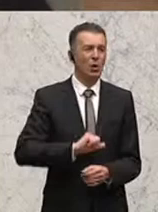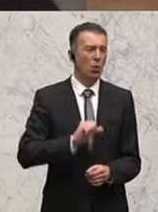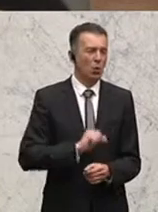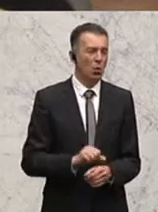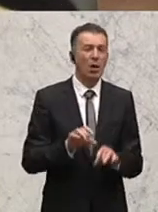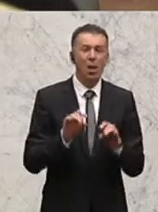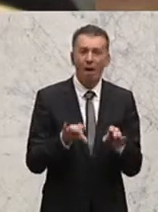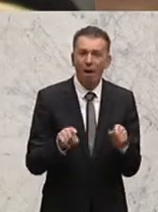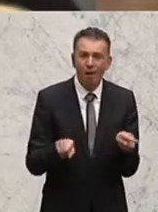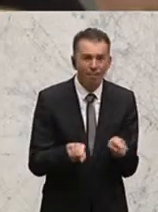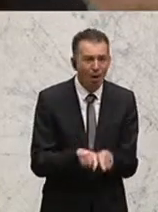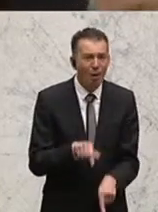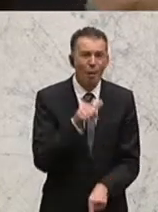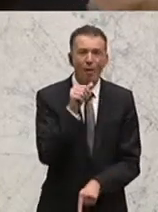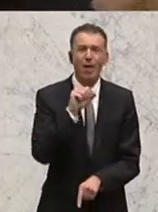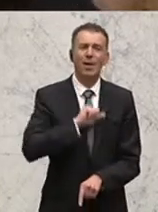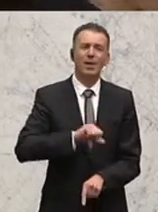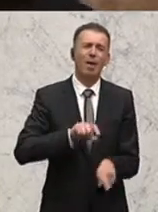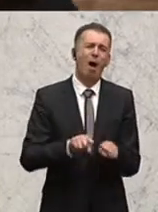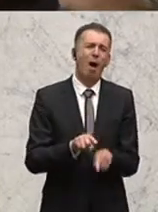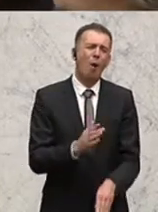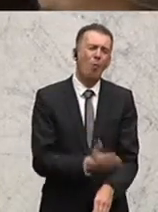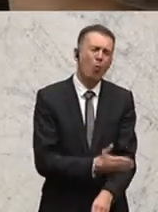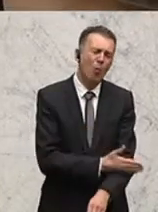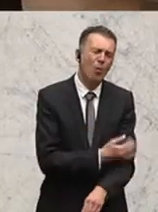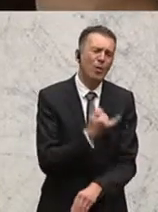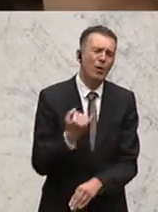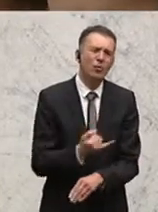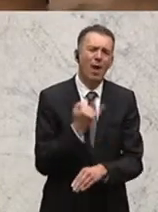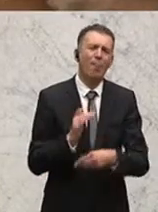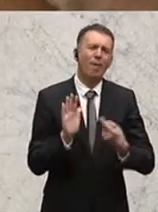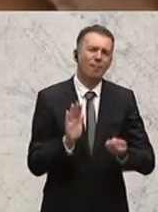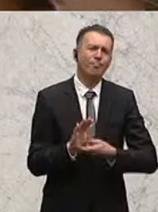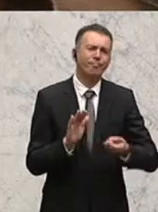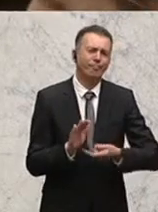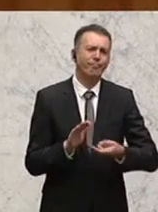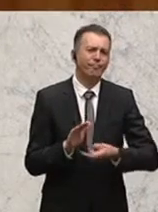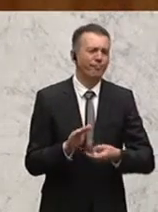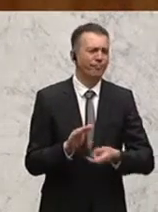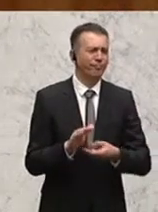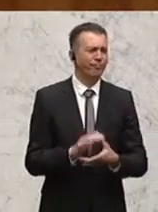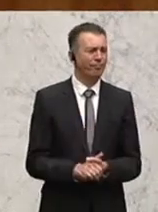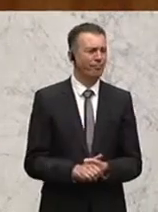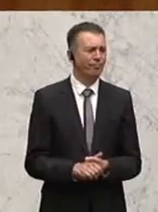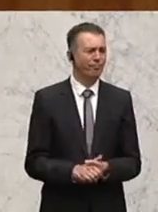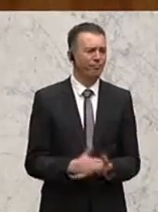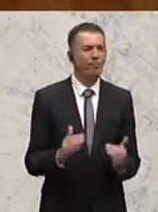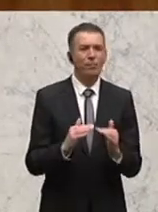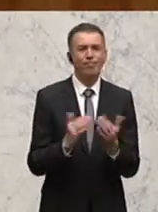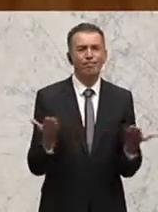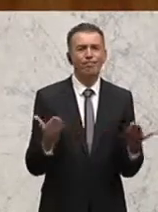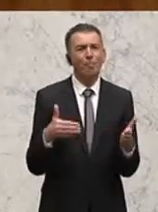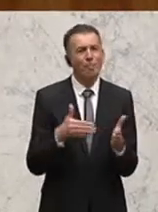und Lehrerinnen und Lehrer sind auch müde, ständig darauf hinzuweisen, dass wir eine